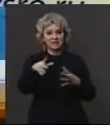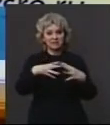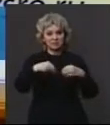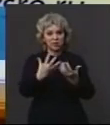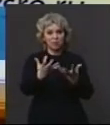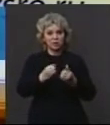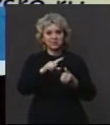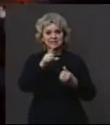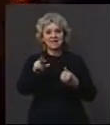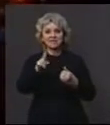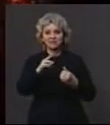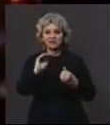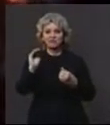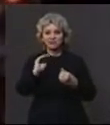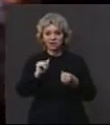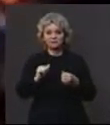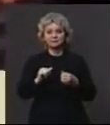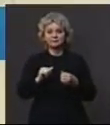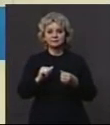семей получили за январь-февраль.